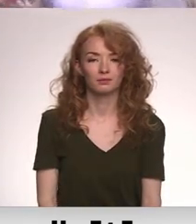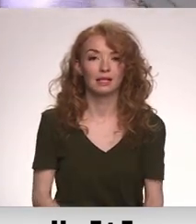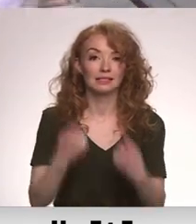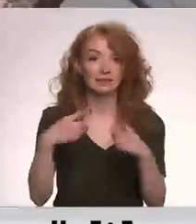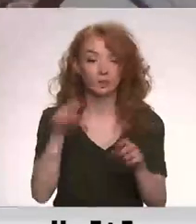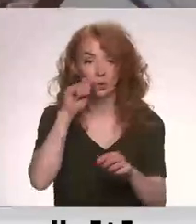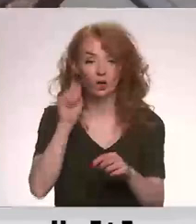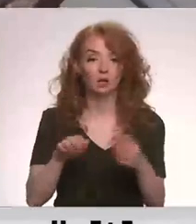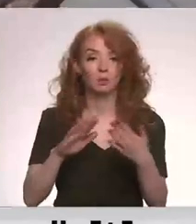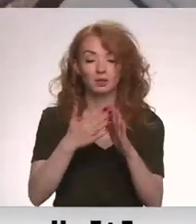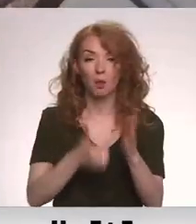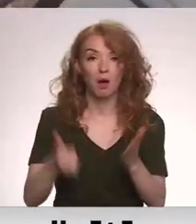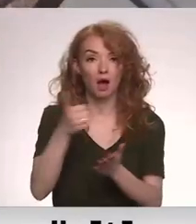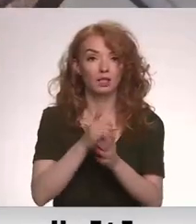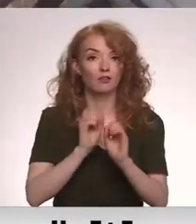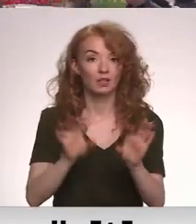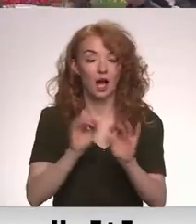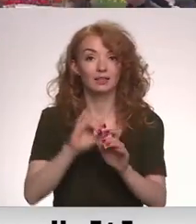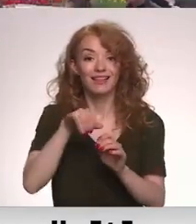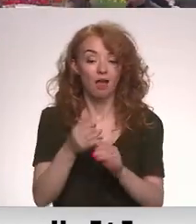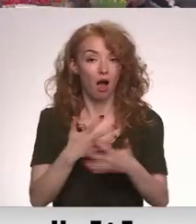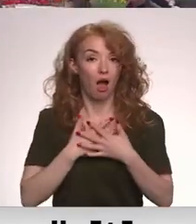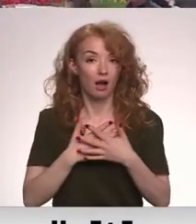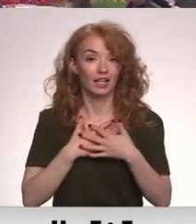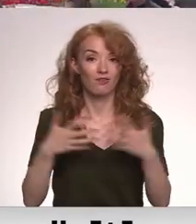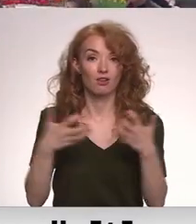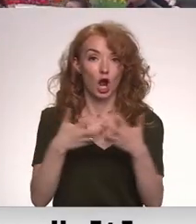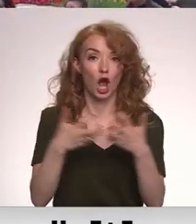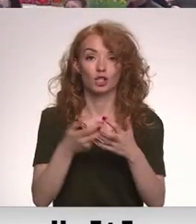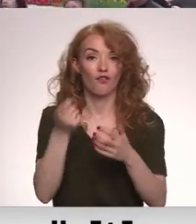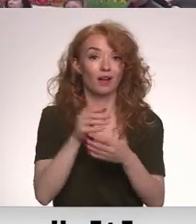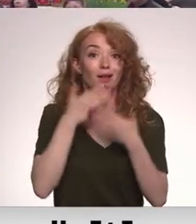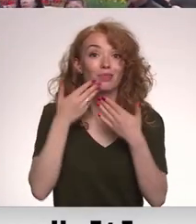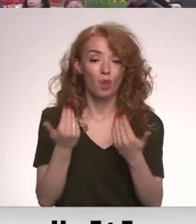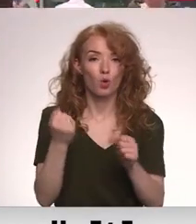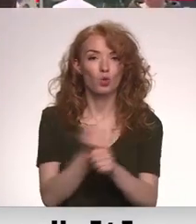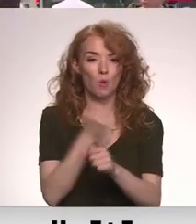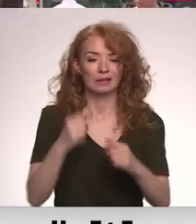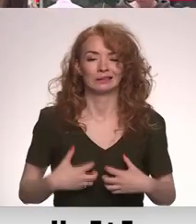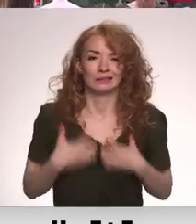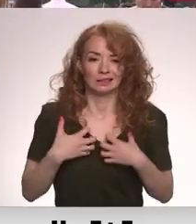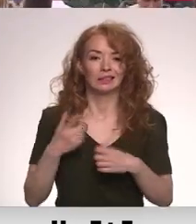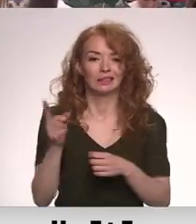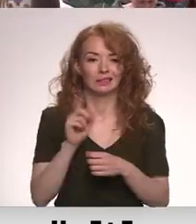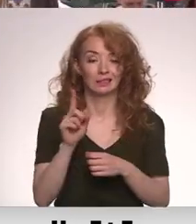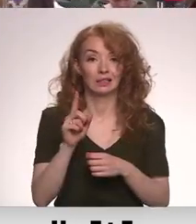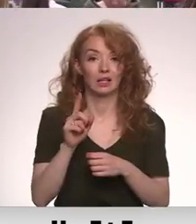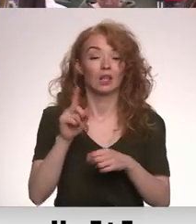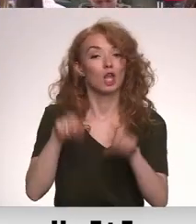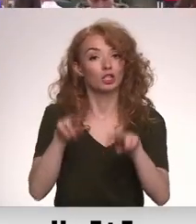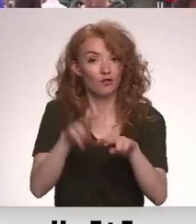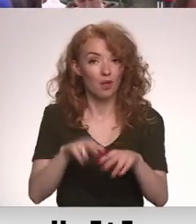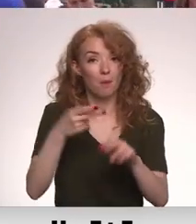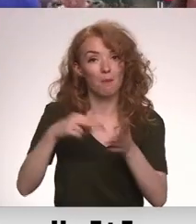Citu Ukrainas pilsētu pārstāvis stāsta, ka pat ja aktīva kardarbība viņu pilsētās nenotiek, spriedze saglabājas. Kamēr vienu iet tiek